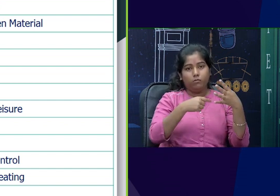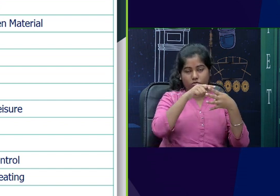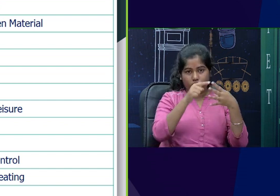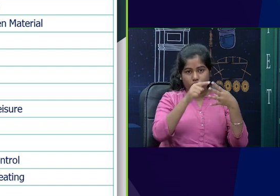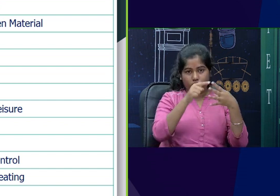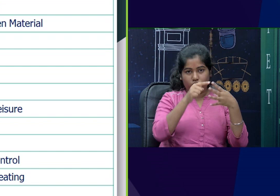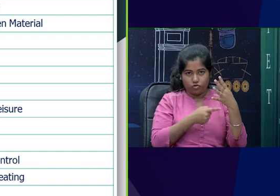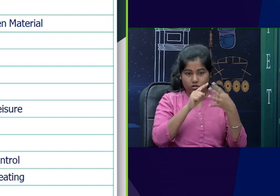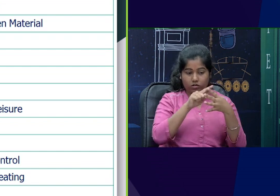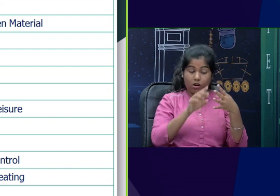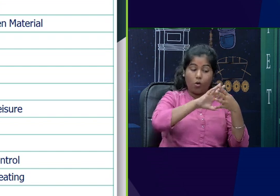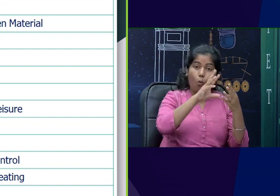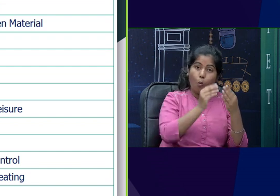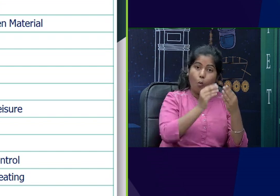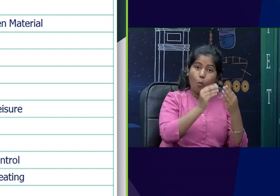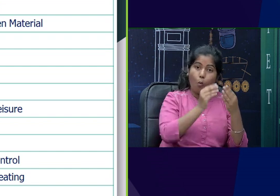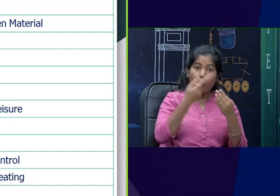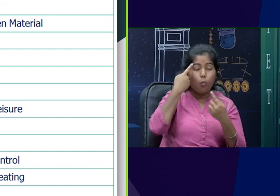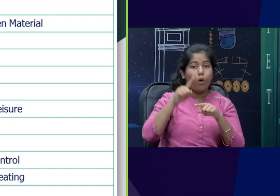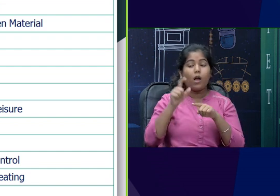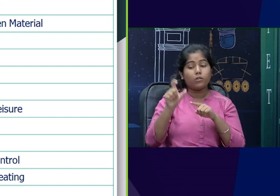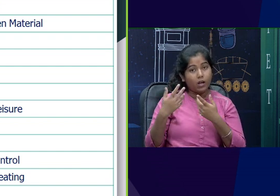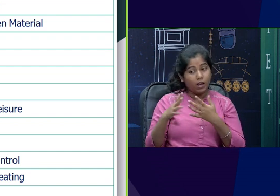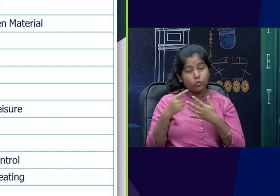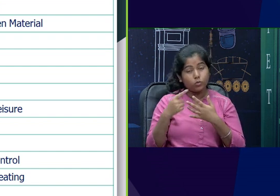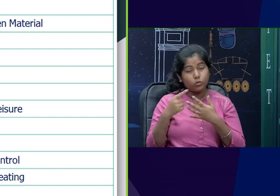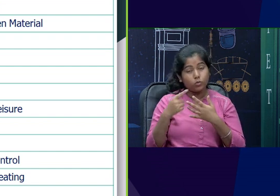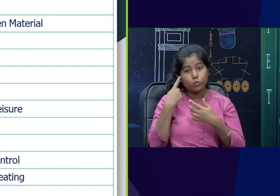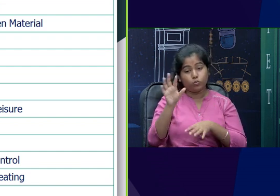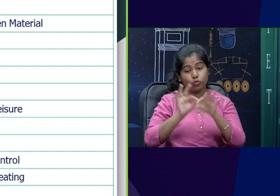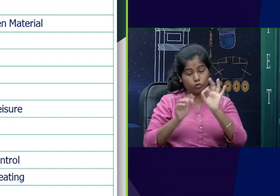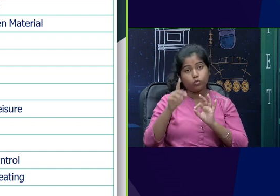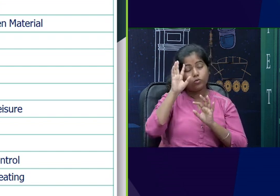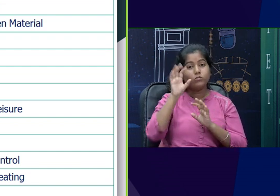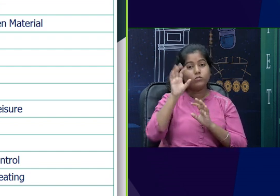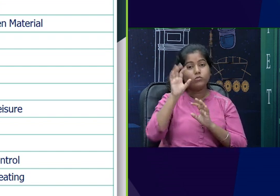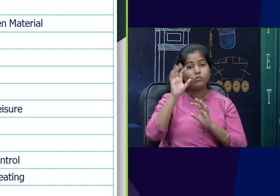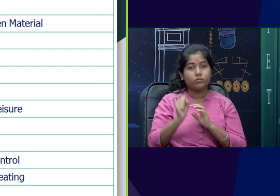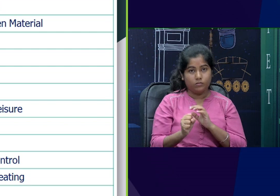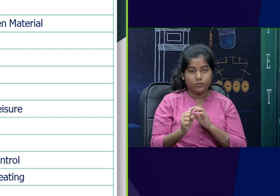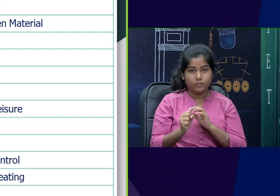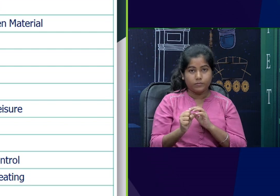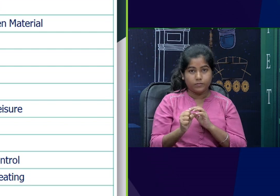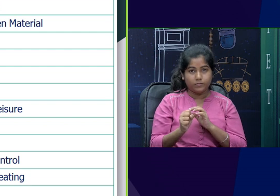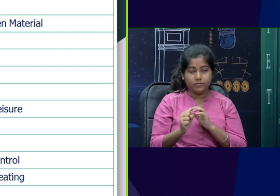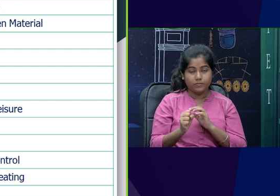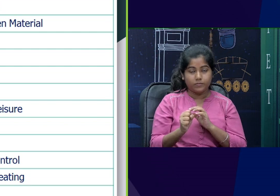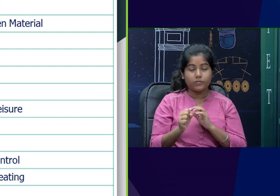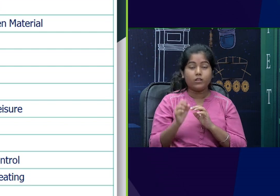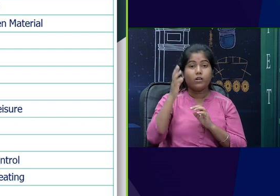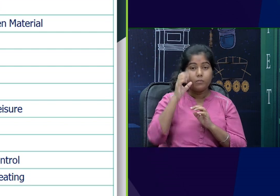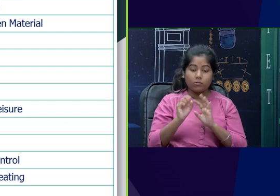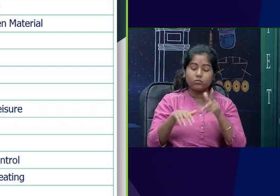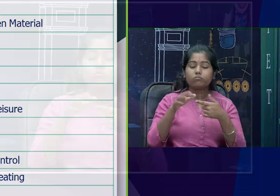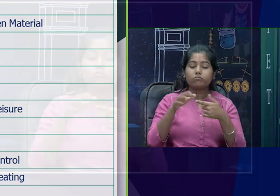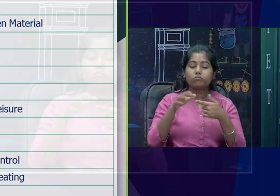को ध्यान में रखकर ये जो है स्क्रीनिंग एंड फिर उसका सिलेक्शन किया